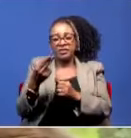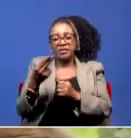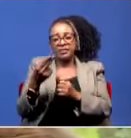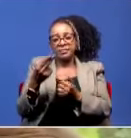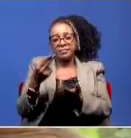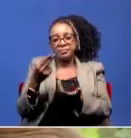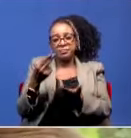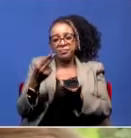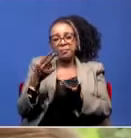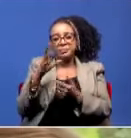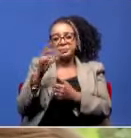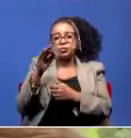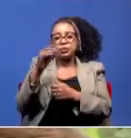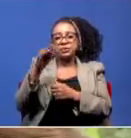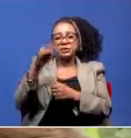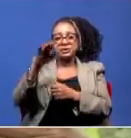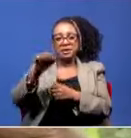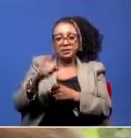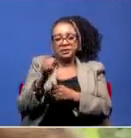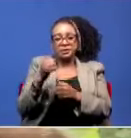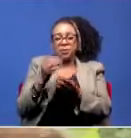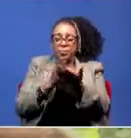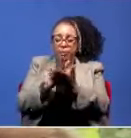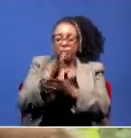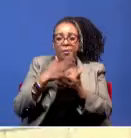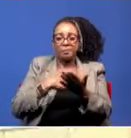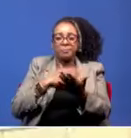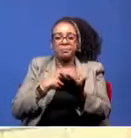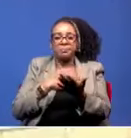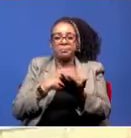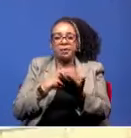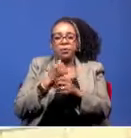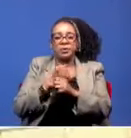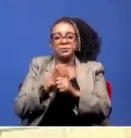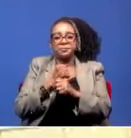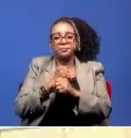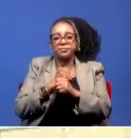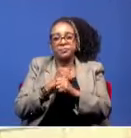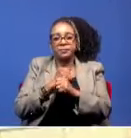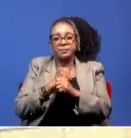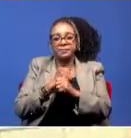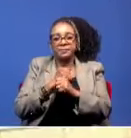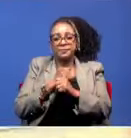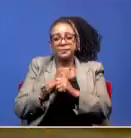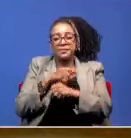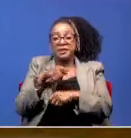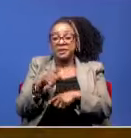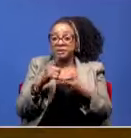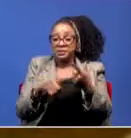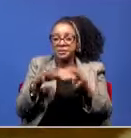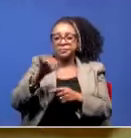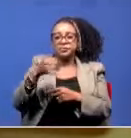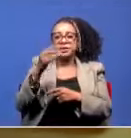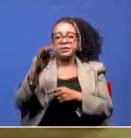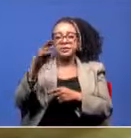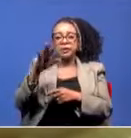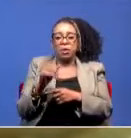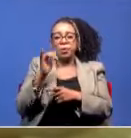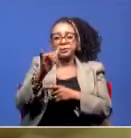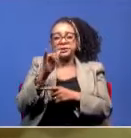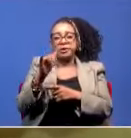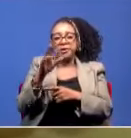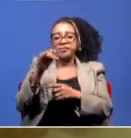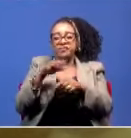wakina Conceslas wamepitia mkononi mwangu. Mwaka huu Jessica alikuwa miongoni mwa